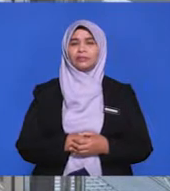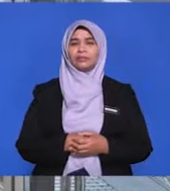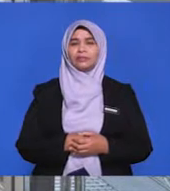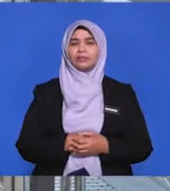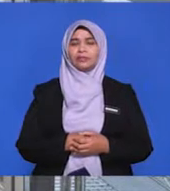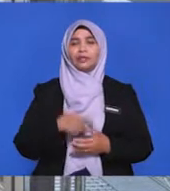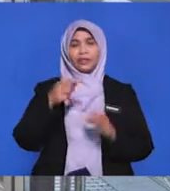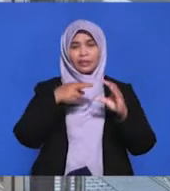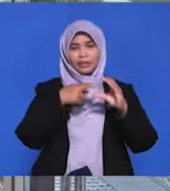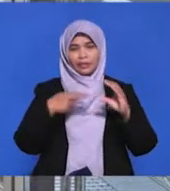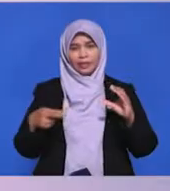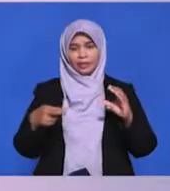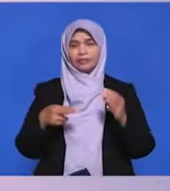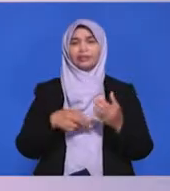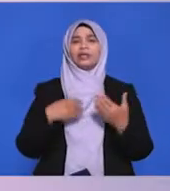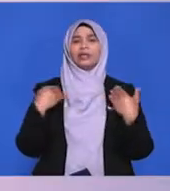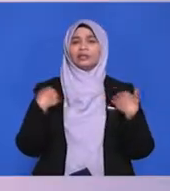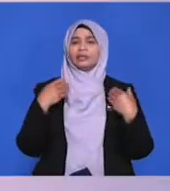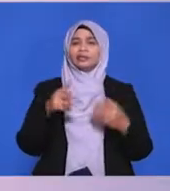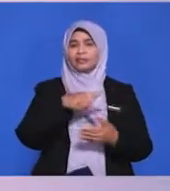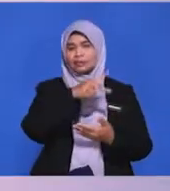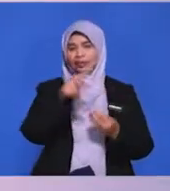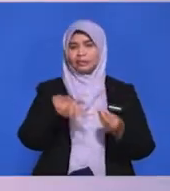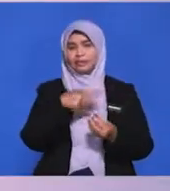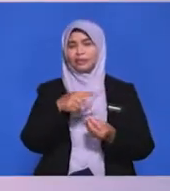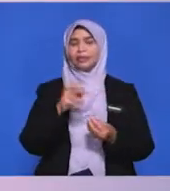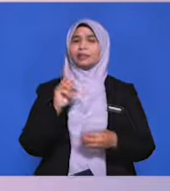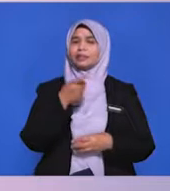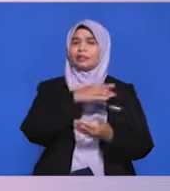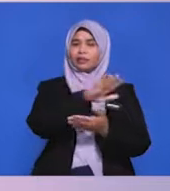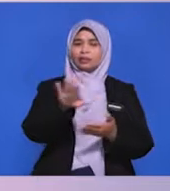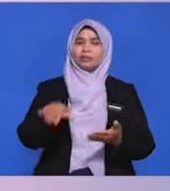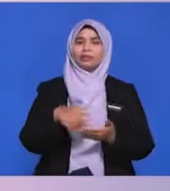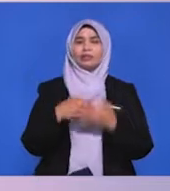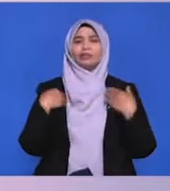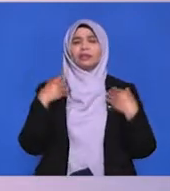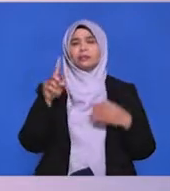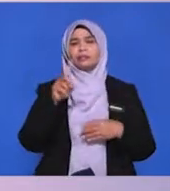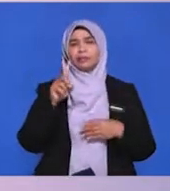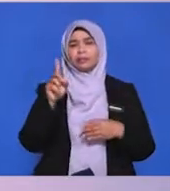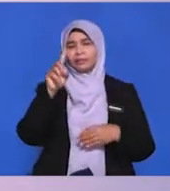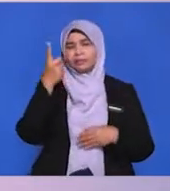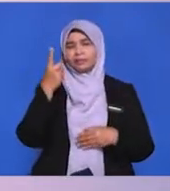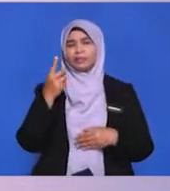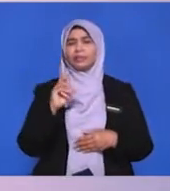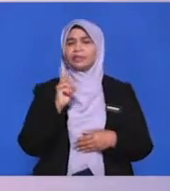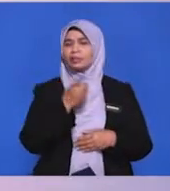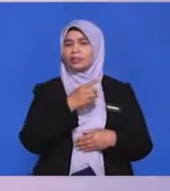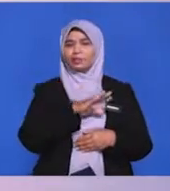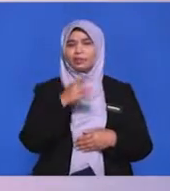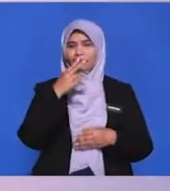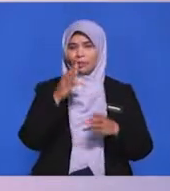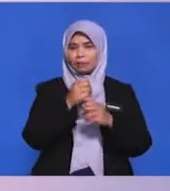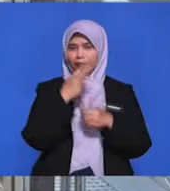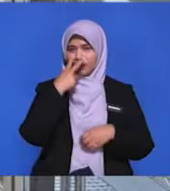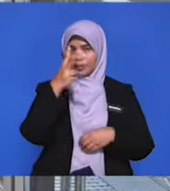jes-jes ada disekeliling kita semua Jazz berada di mana-mana saja kita tidak dapat